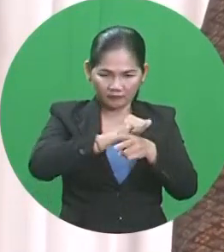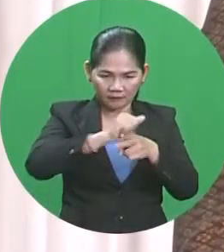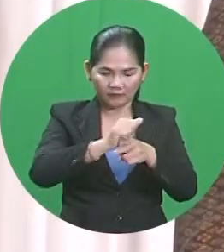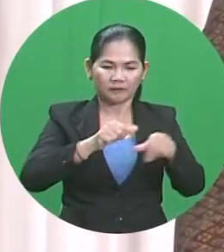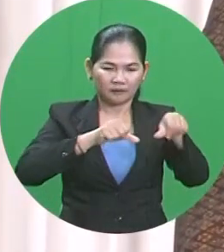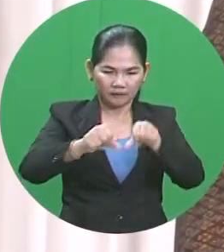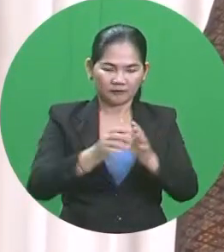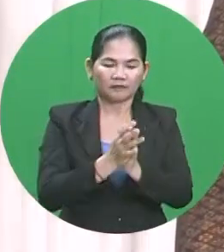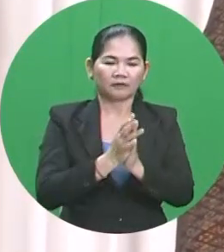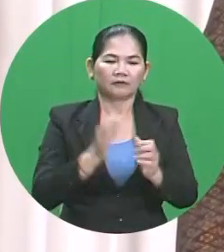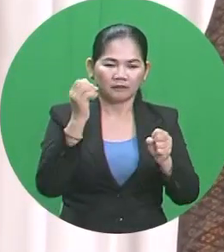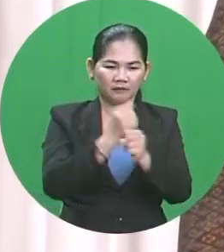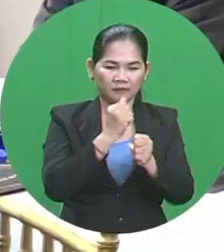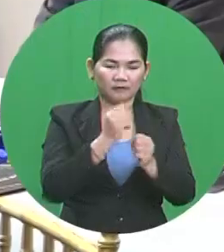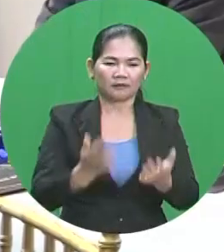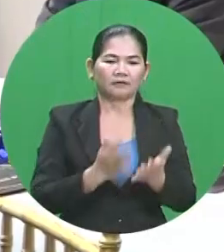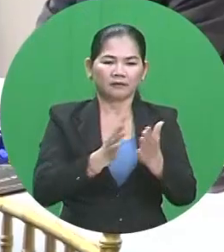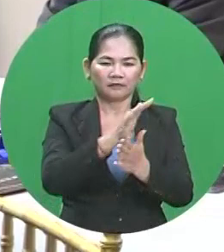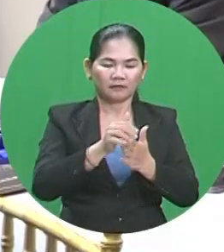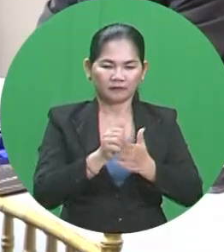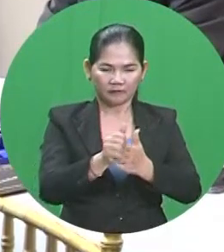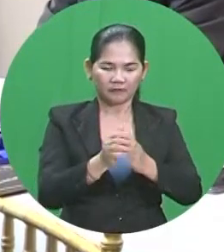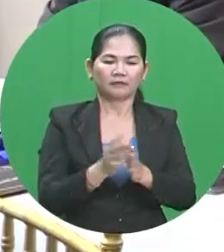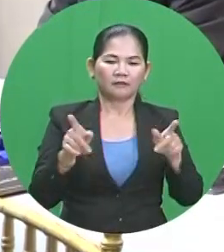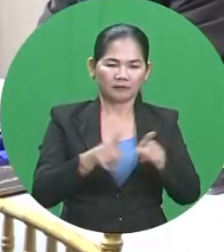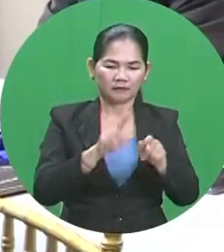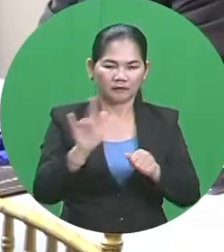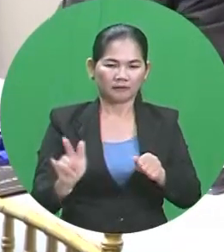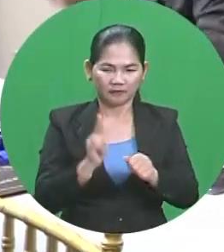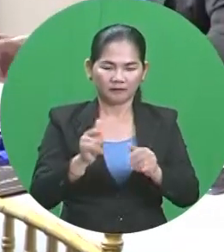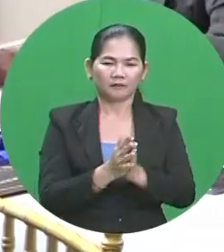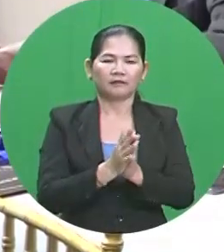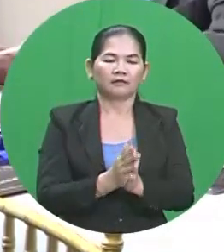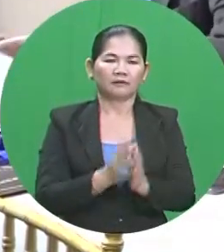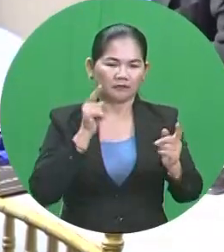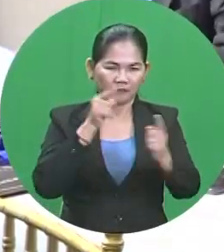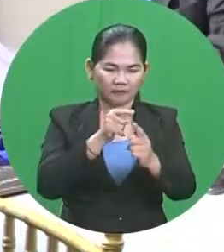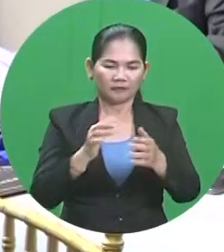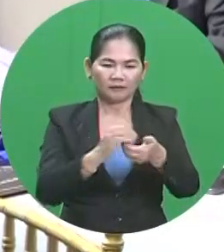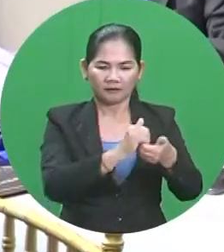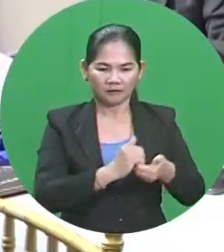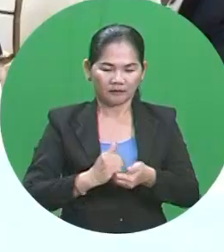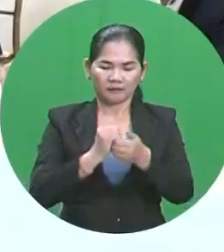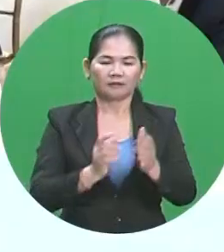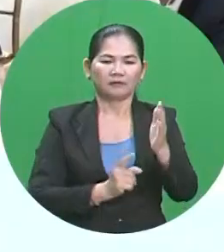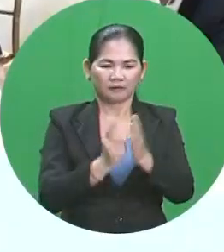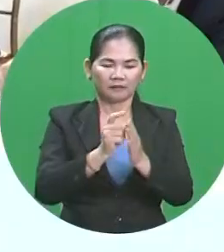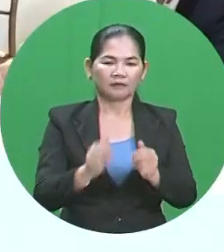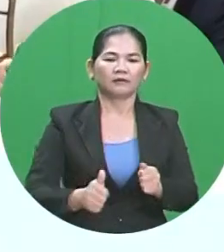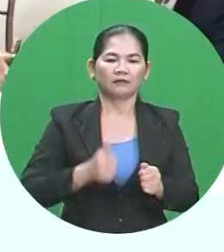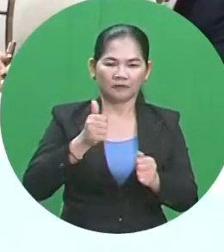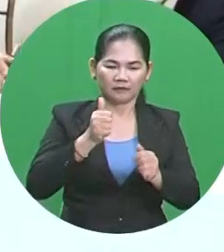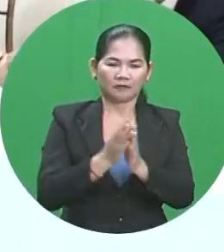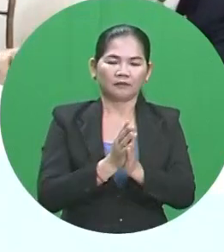ន្ទាប់ដើម្បីបំពេញការងារជូនរាជរដ្ឋាភិបាលនិងបំរើប្រជាជនសម្ដៅរួមចំណែកពង្រឹងអភិបាលកិច្ចល្អ